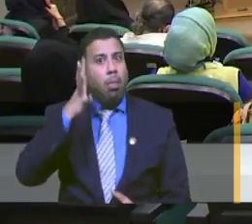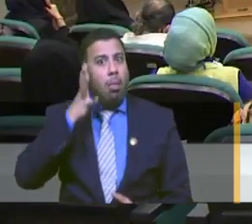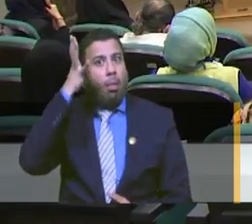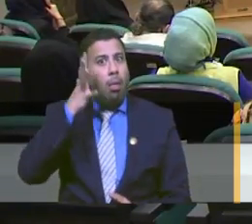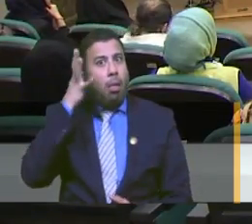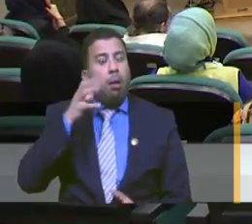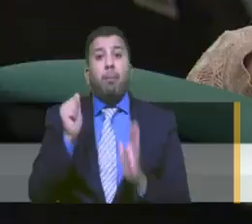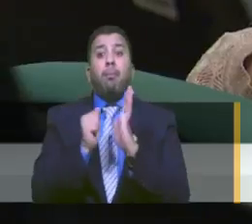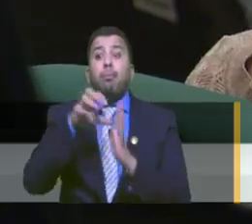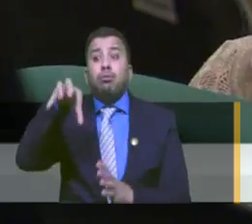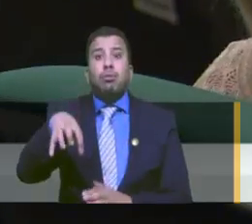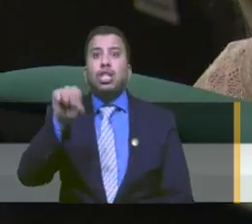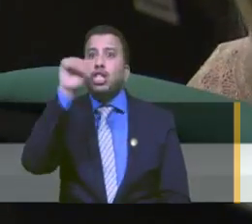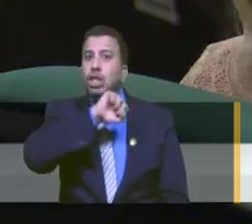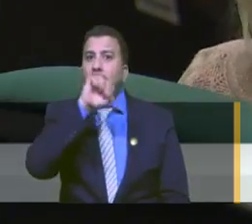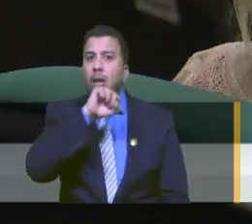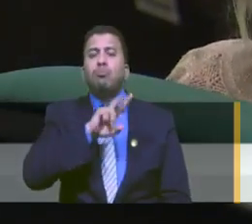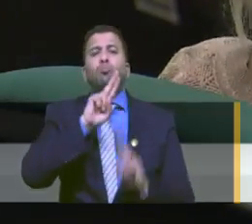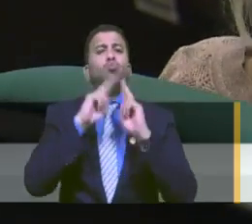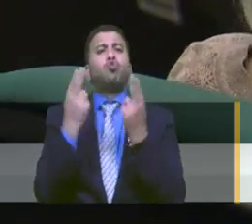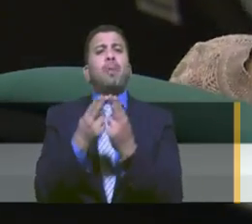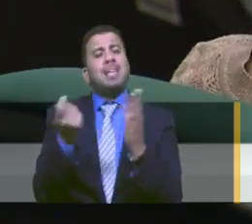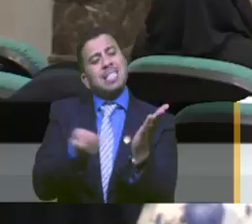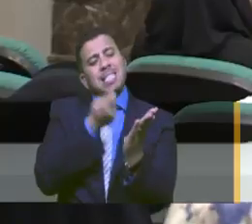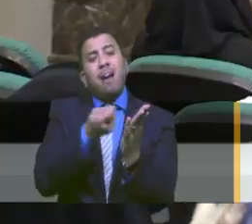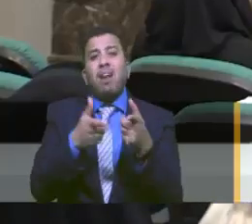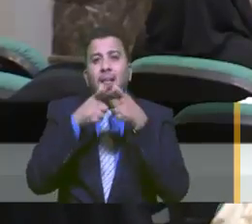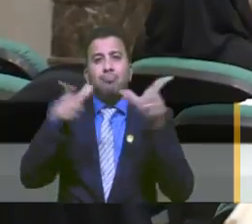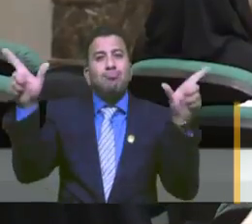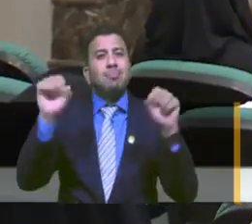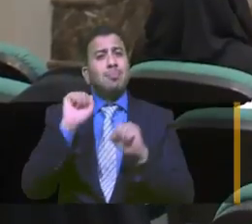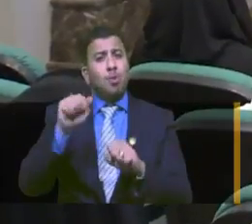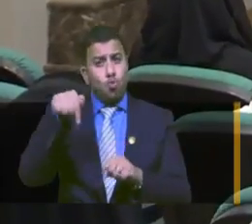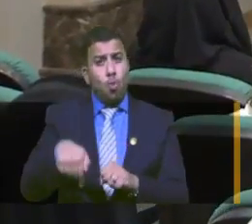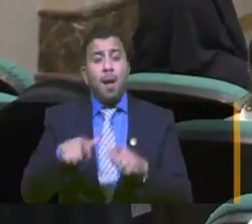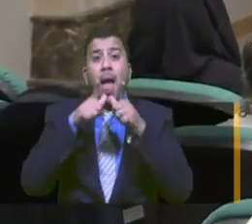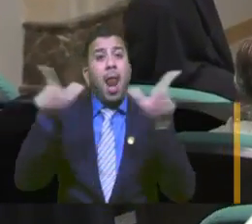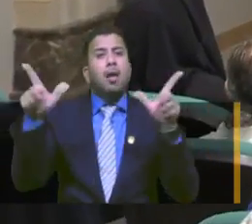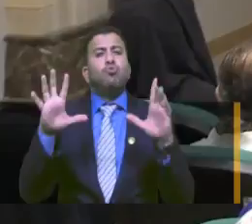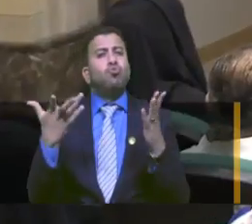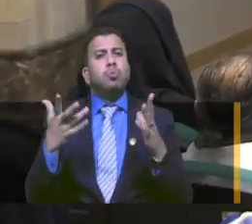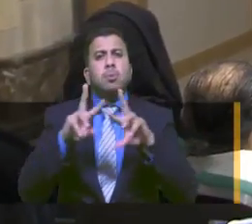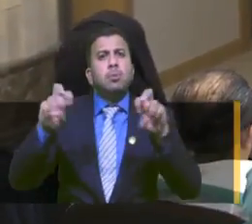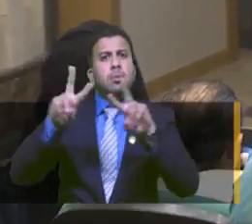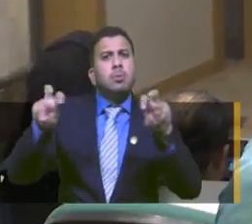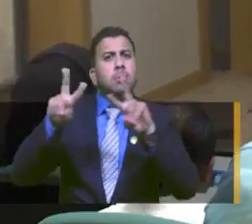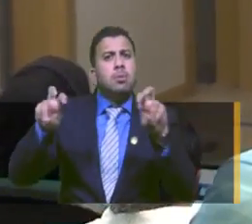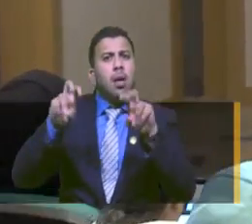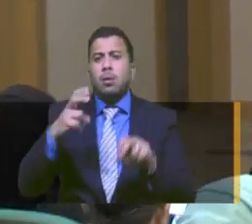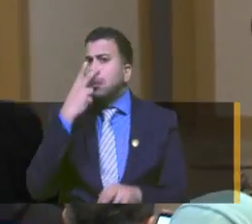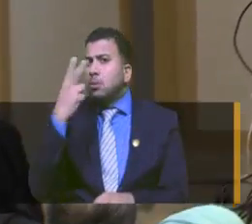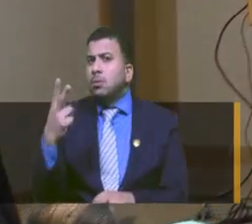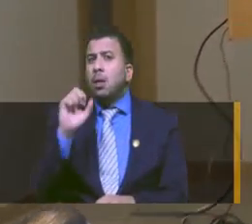سكان الشارقة. جاء ذلك خلال مؤتمر صحفي عقدته الإدارة اليوم للإعلان عن نتائج الدراسة